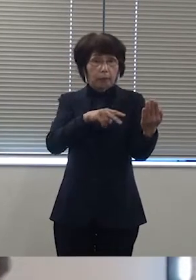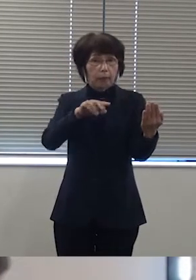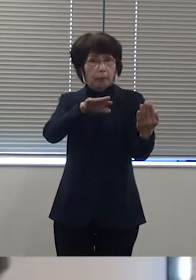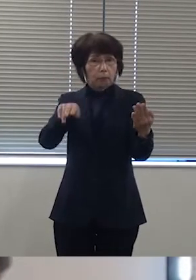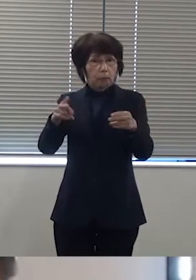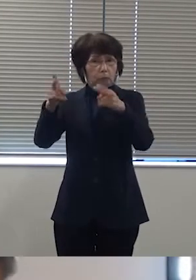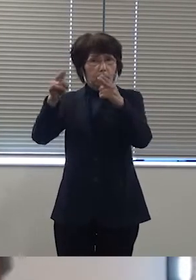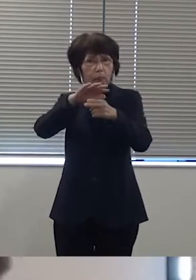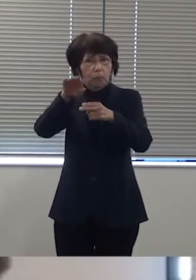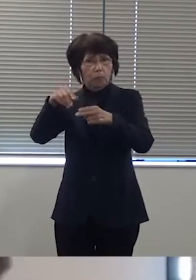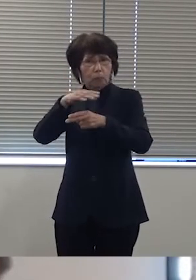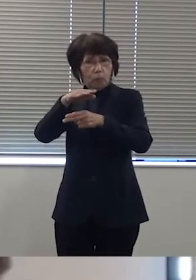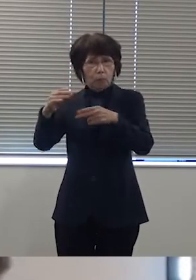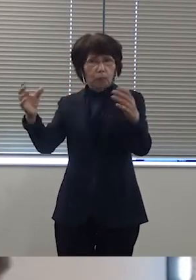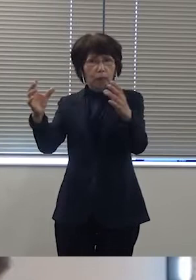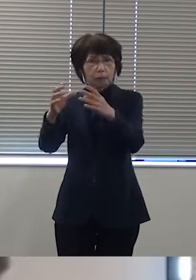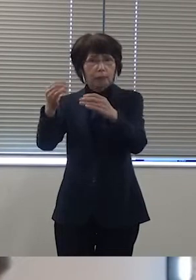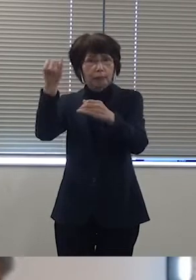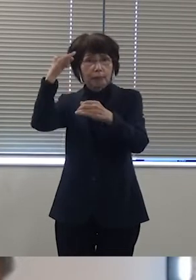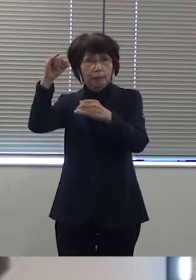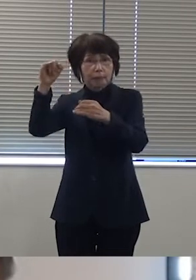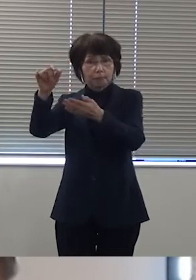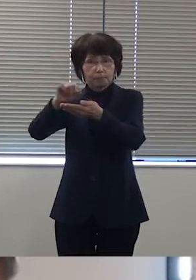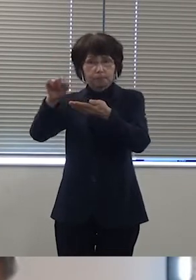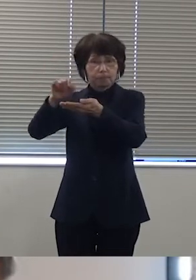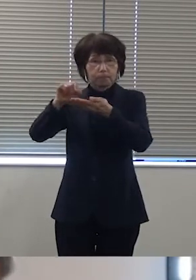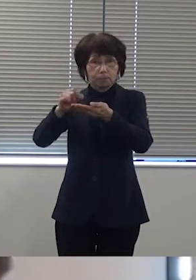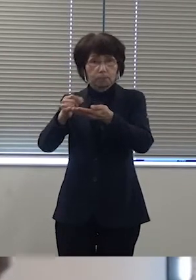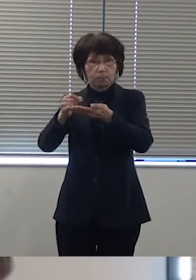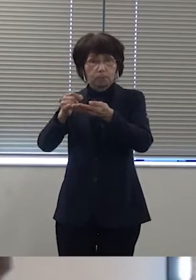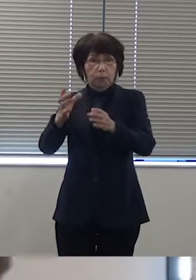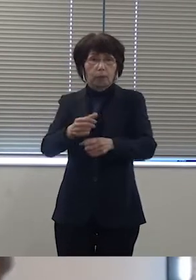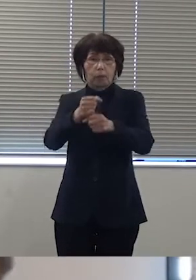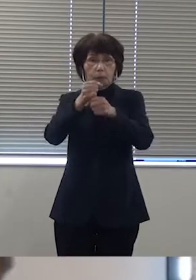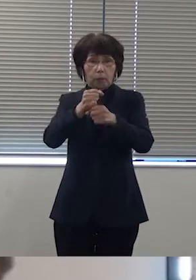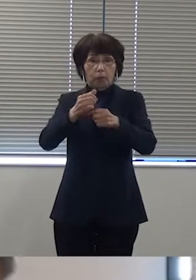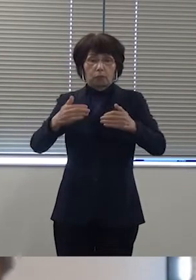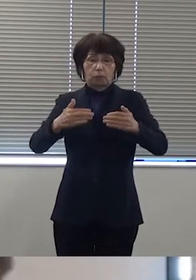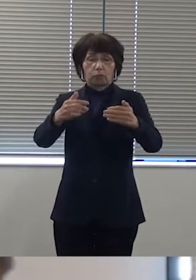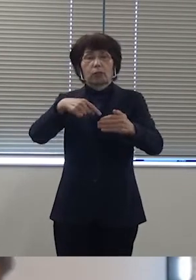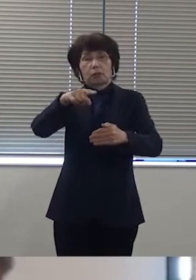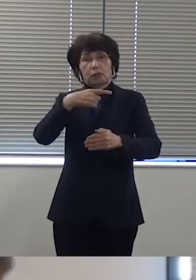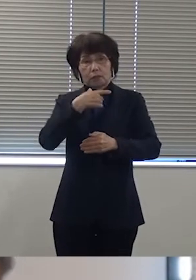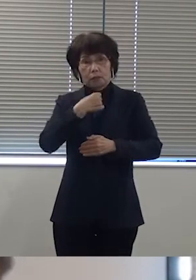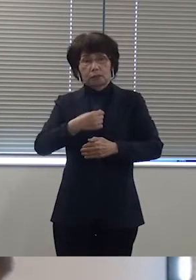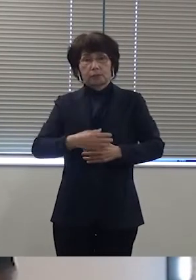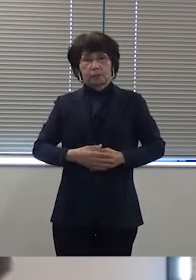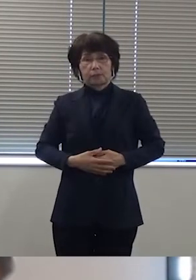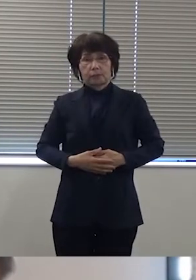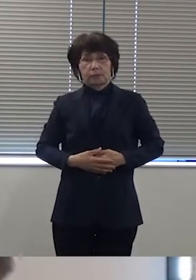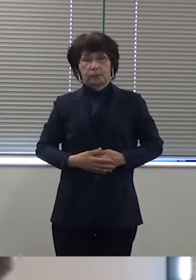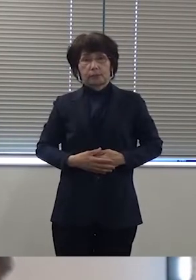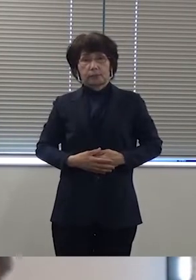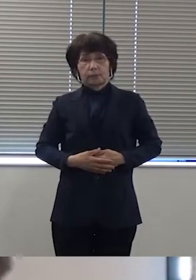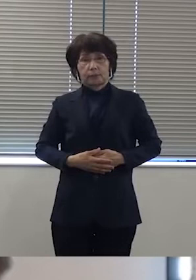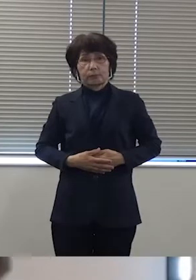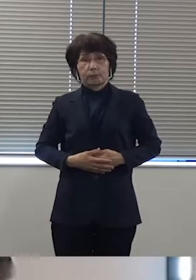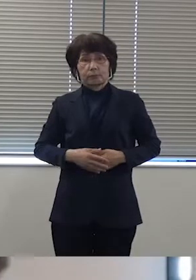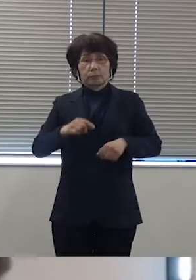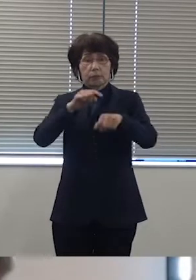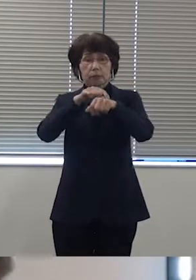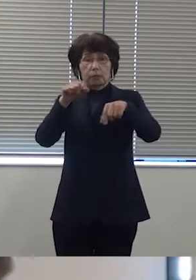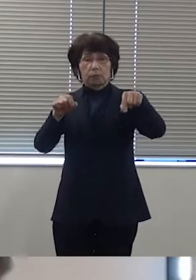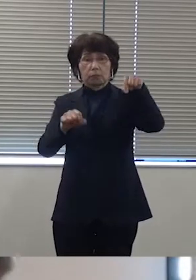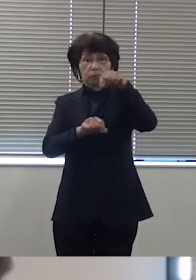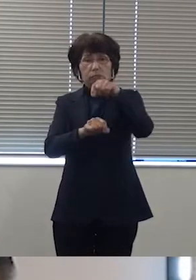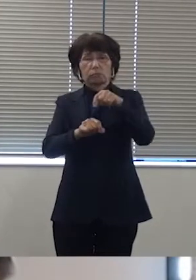たいというふうに感じて、だからあの時間はかかると思います。 はい、とりあえず